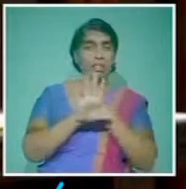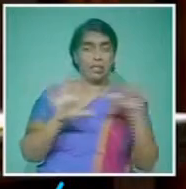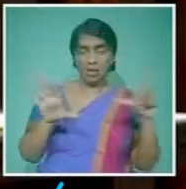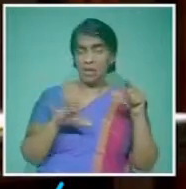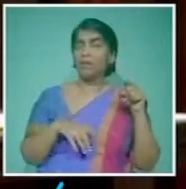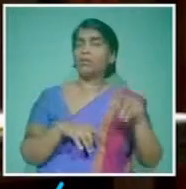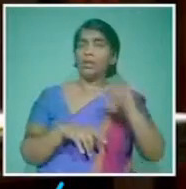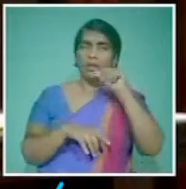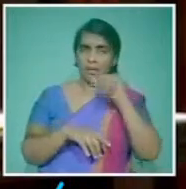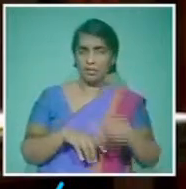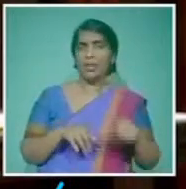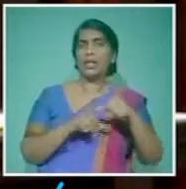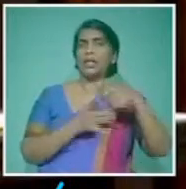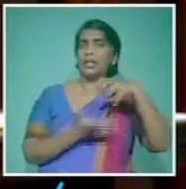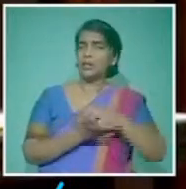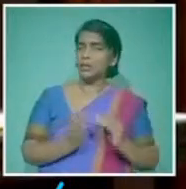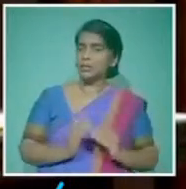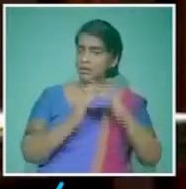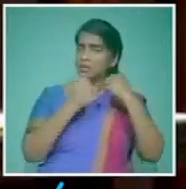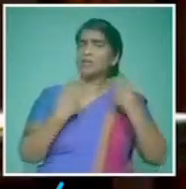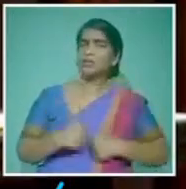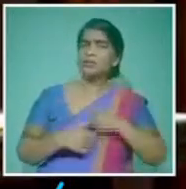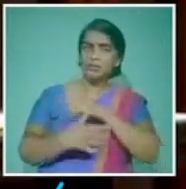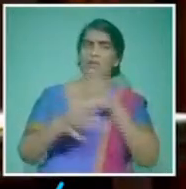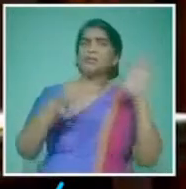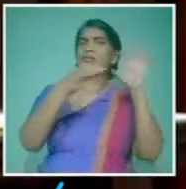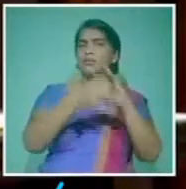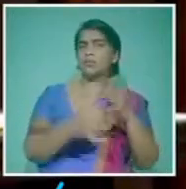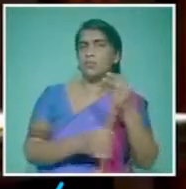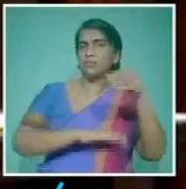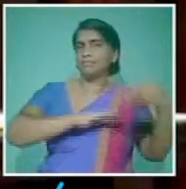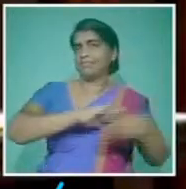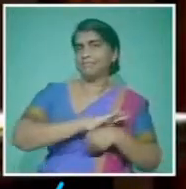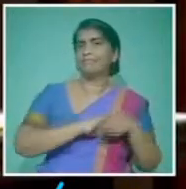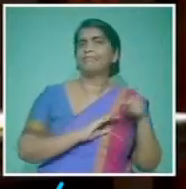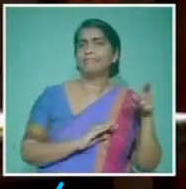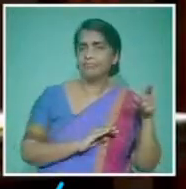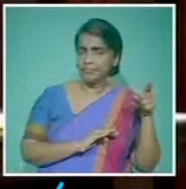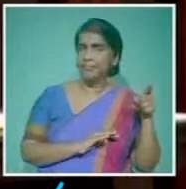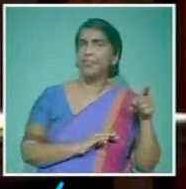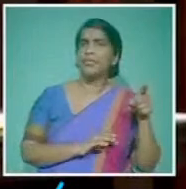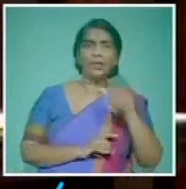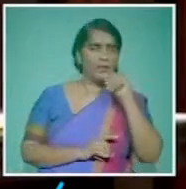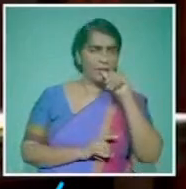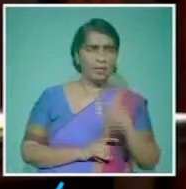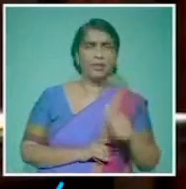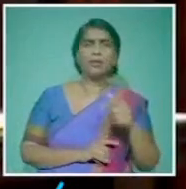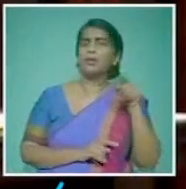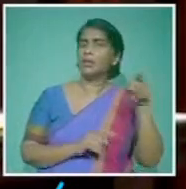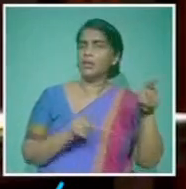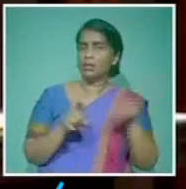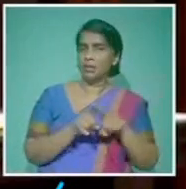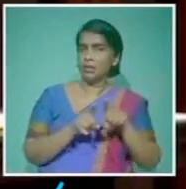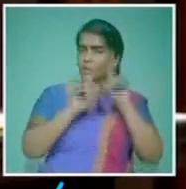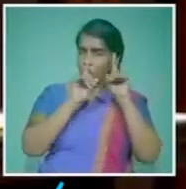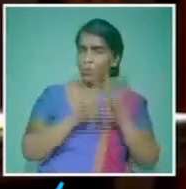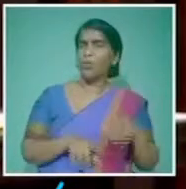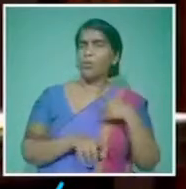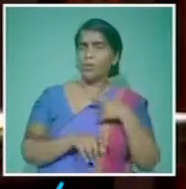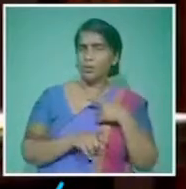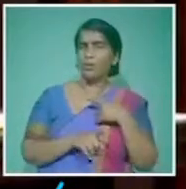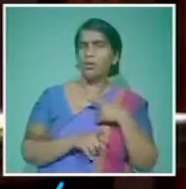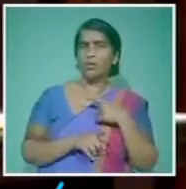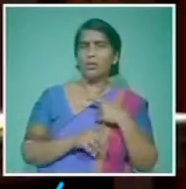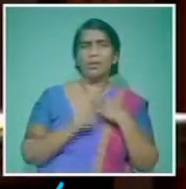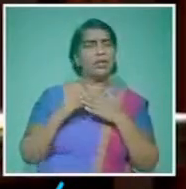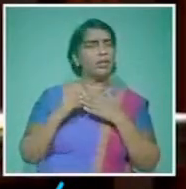අනිවාර්යෙන් අපේ දිස්ත්‍රික්ක සංවර්ධන කමිටුවේ සභාපතිතුමාට ඇති ඔකේ කොමිෂන් එකක් ඉතින් ඒක නිසා මේ වගේ මං කියන්නේ එක පැත්තකින්